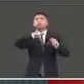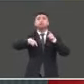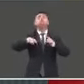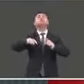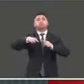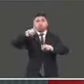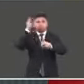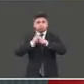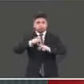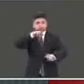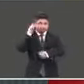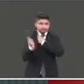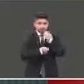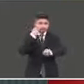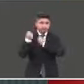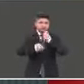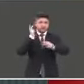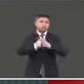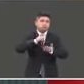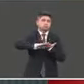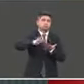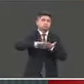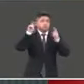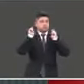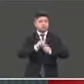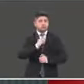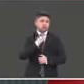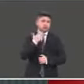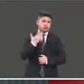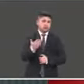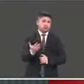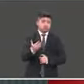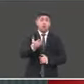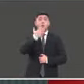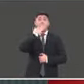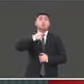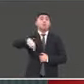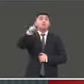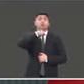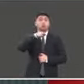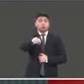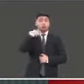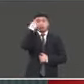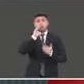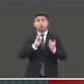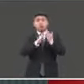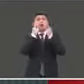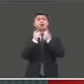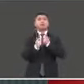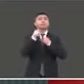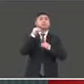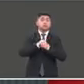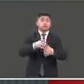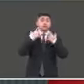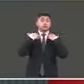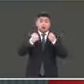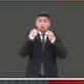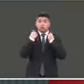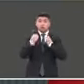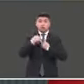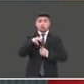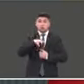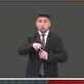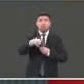tarafından süratle giderilmiştir okullarda yüz yüze eğitimin sağlıklı bir şekilde